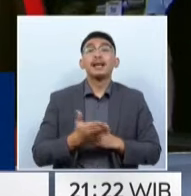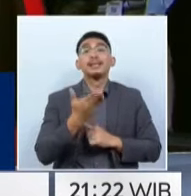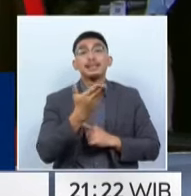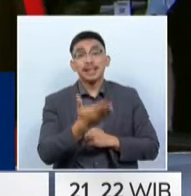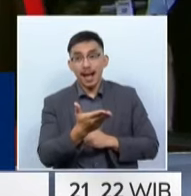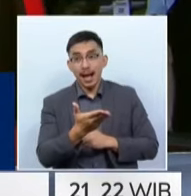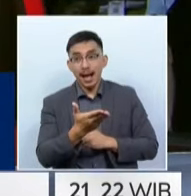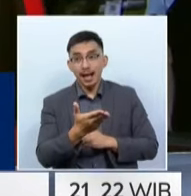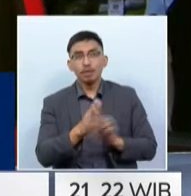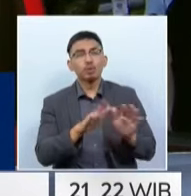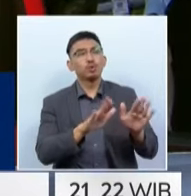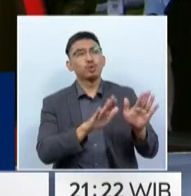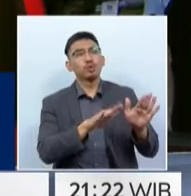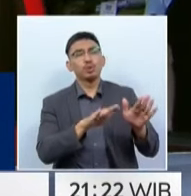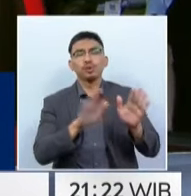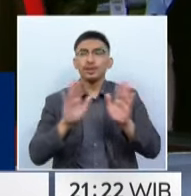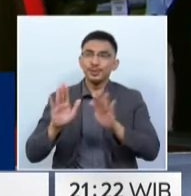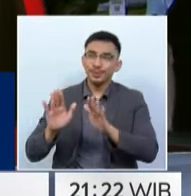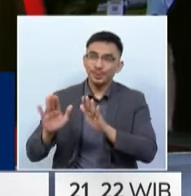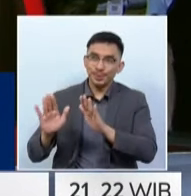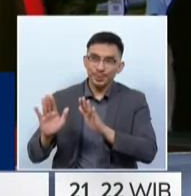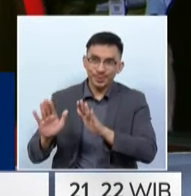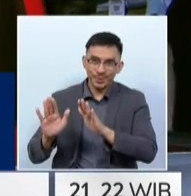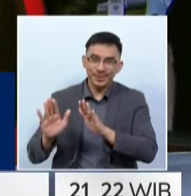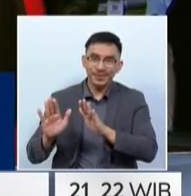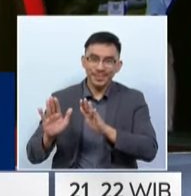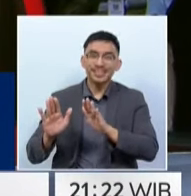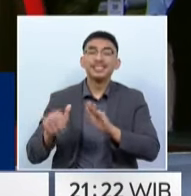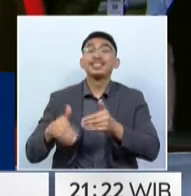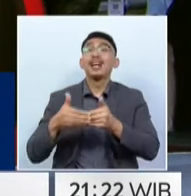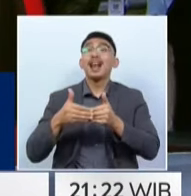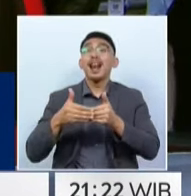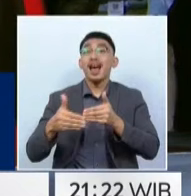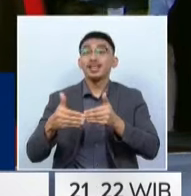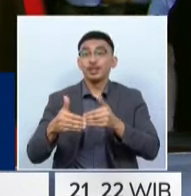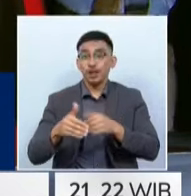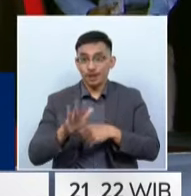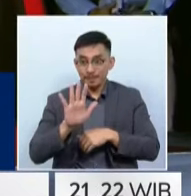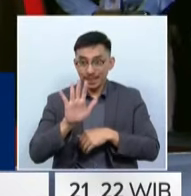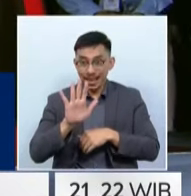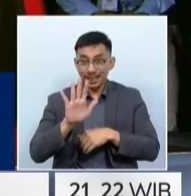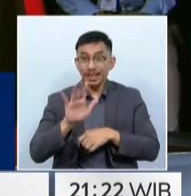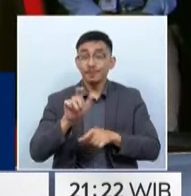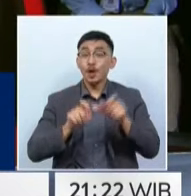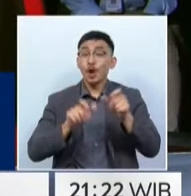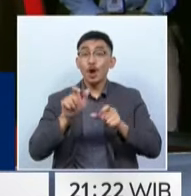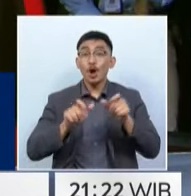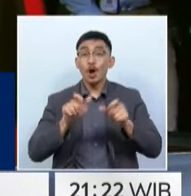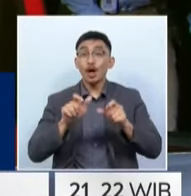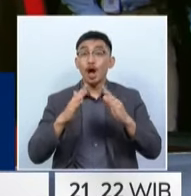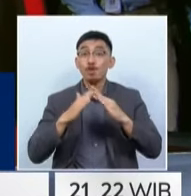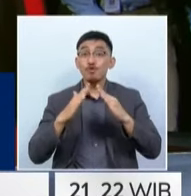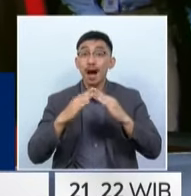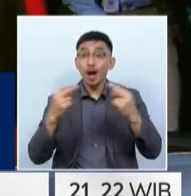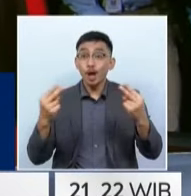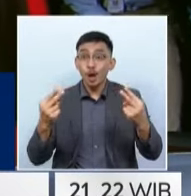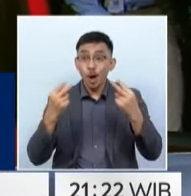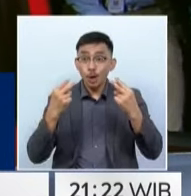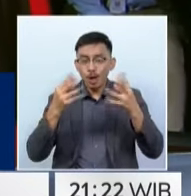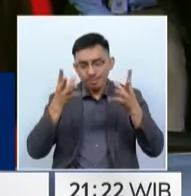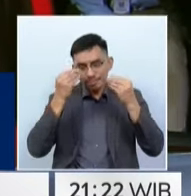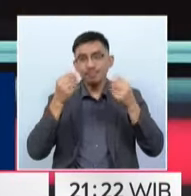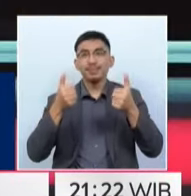tenang tenang dulu tenang dulu kita lanjutkan Sua pemirsa di rumah juga bisa mendapatkan intisari dari acara kita malam hari ini mohon tenang mohon